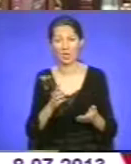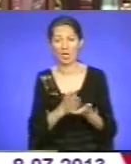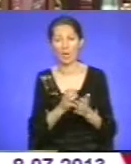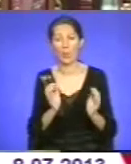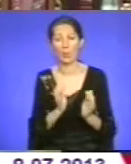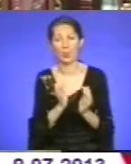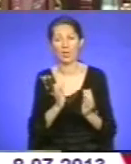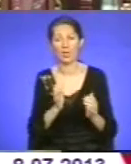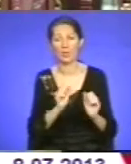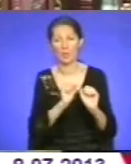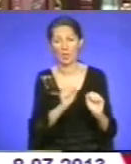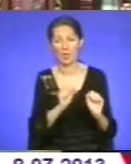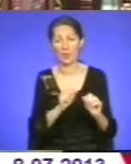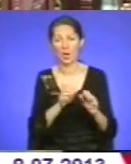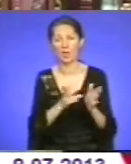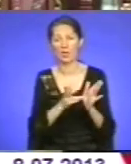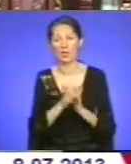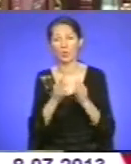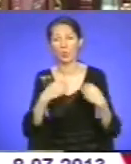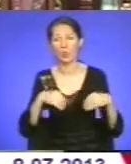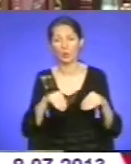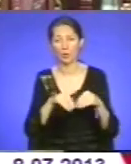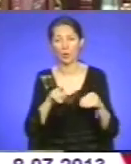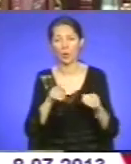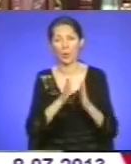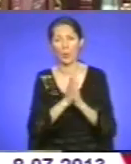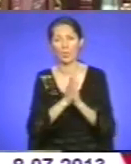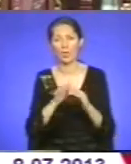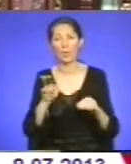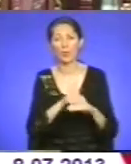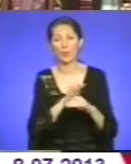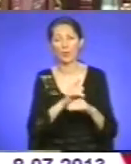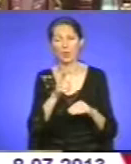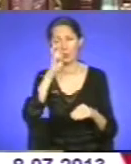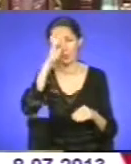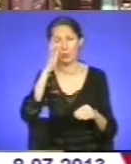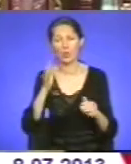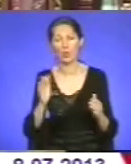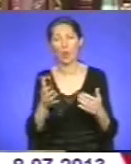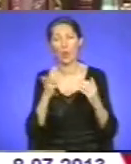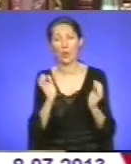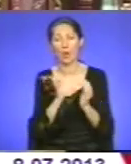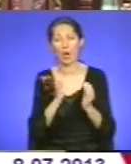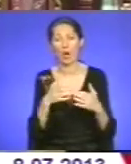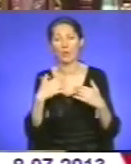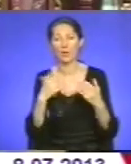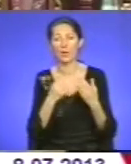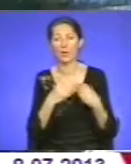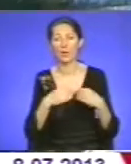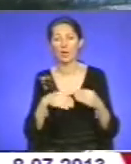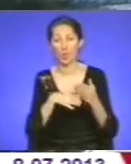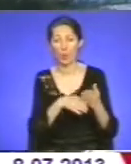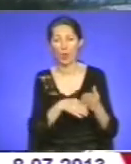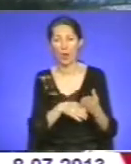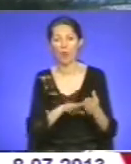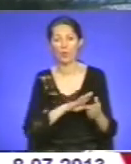само багато, в першу чергу, православних вір, просять благословення, щоб Господь їх оберігав і скріпляв у їхньому нелегкому сімейному житті. У